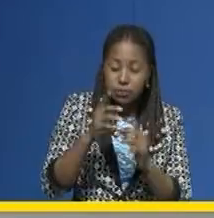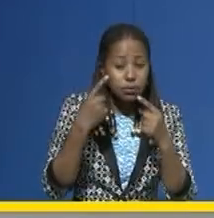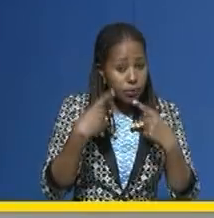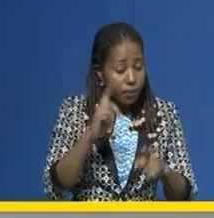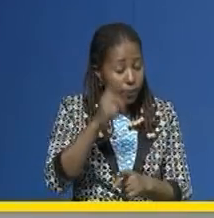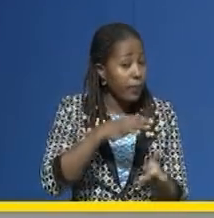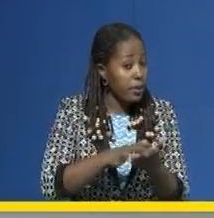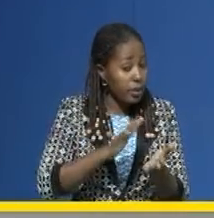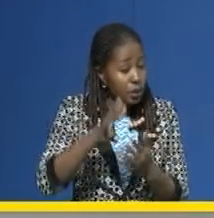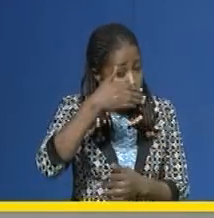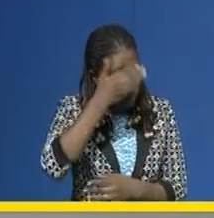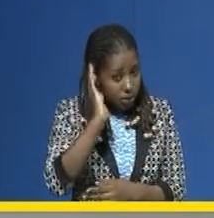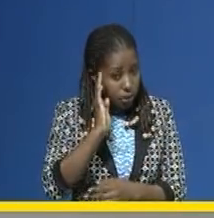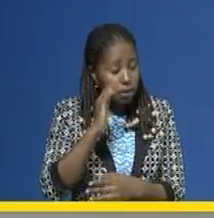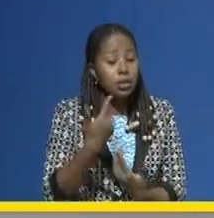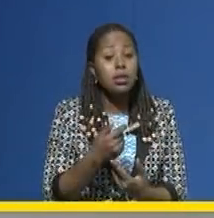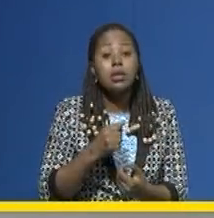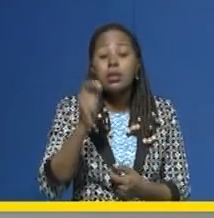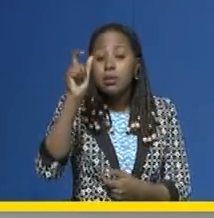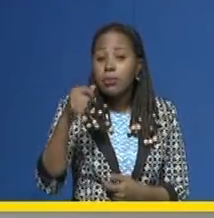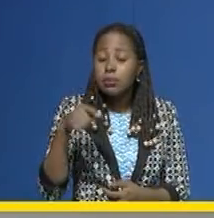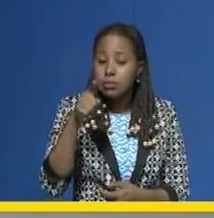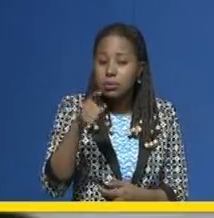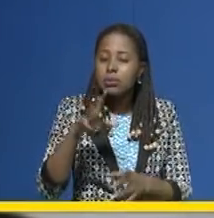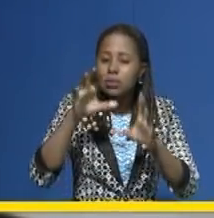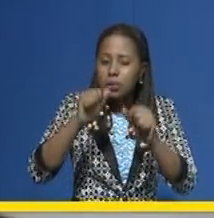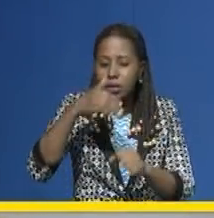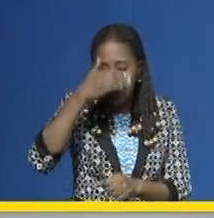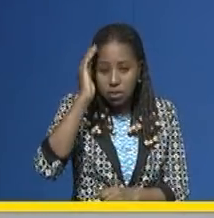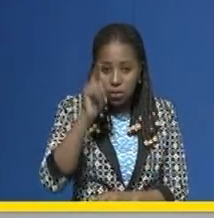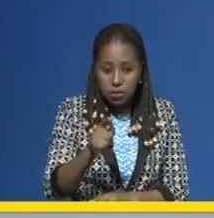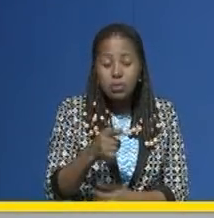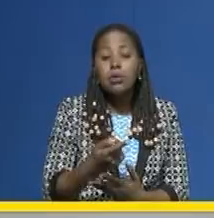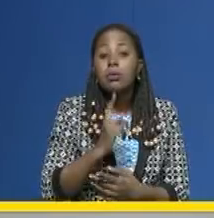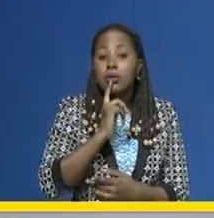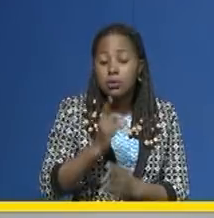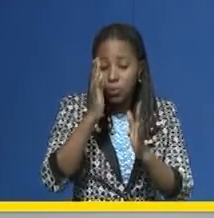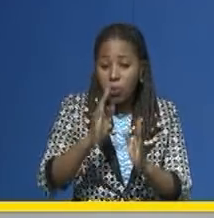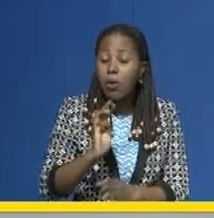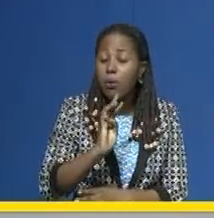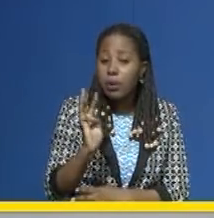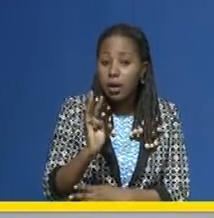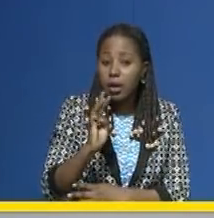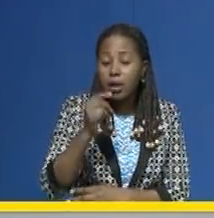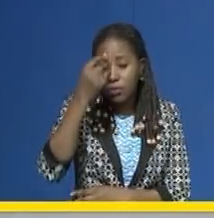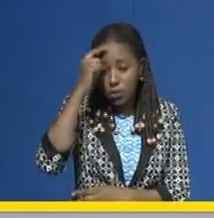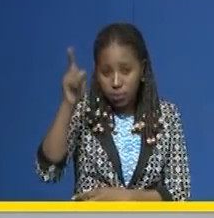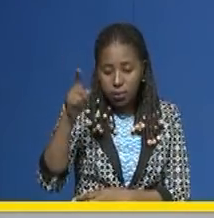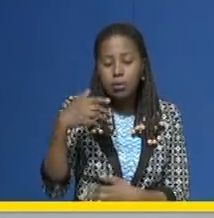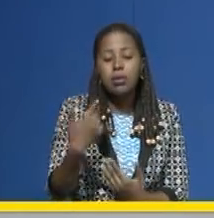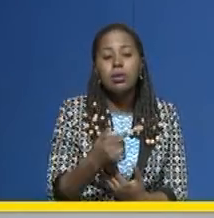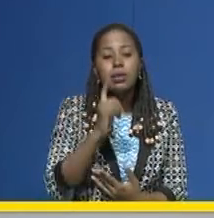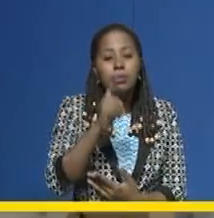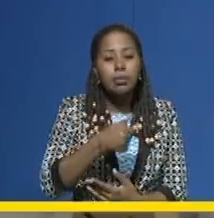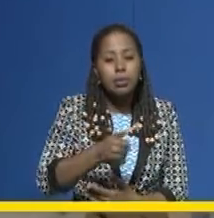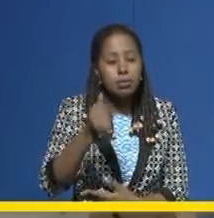na ilivyoelekezwa na serikali. Watuhumiwa hao wanashikiliwa na jeshi hilo kwa agizo la mkuu wa wilaya ya Dodoma, Patrobas Katambi,